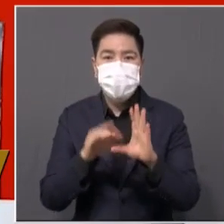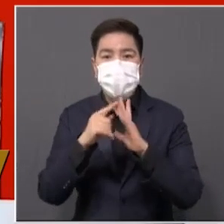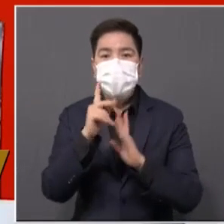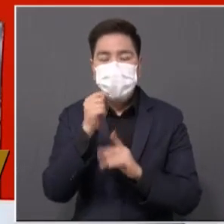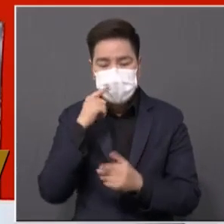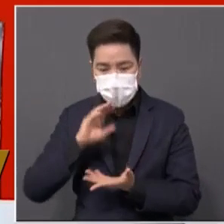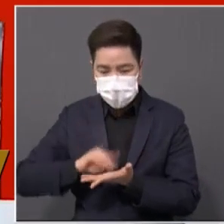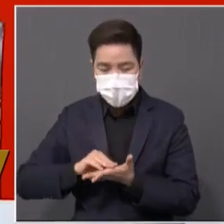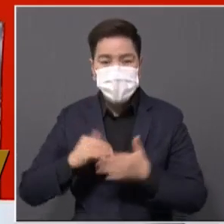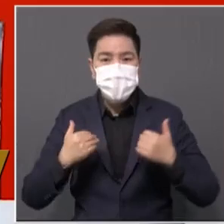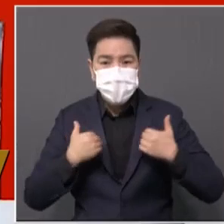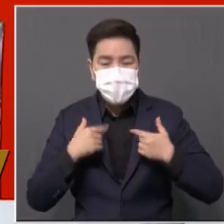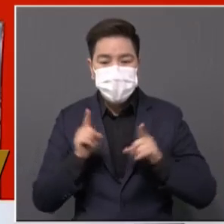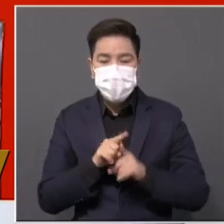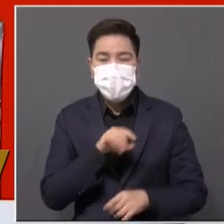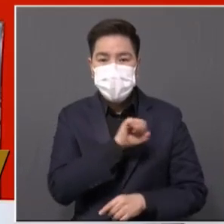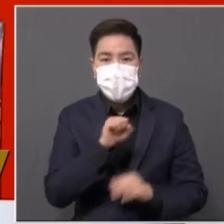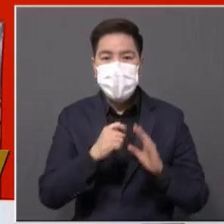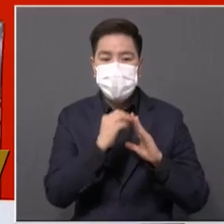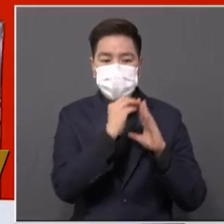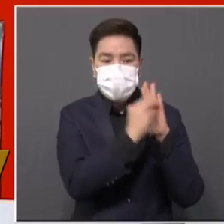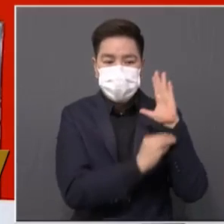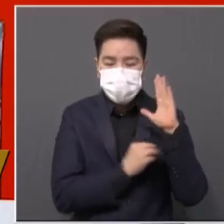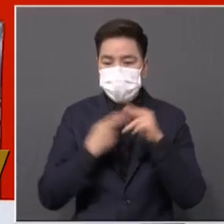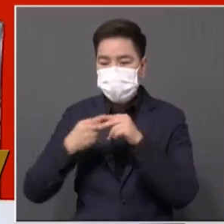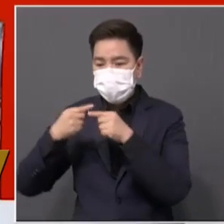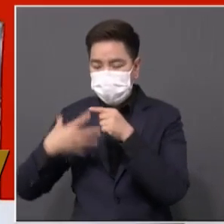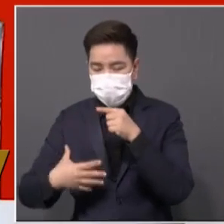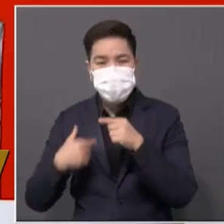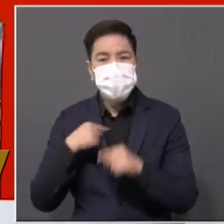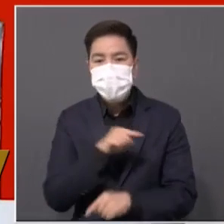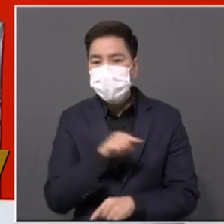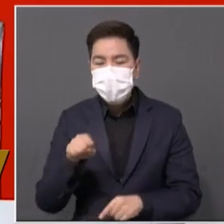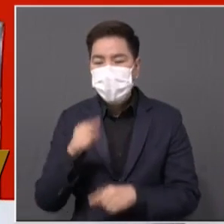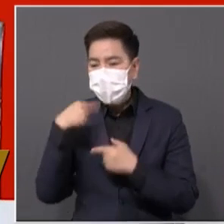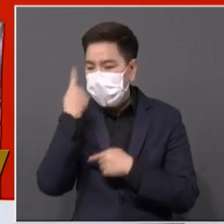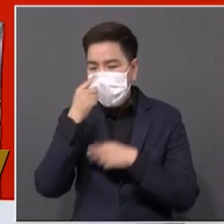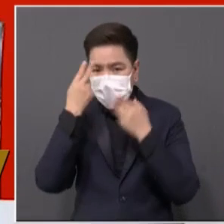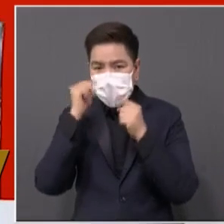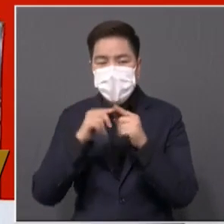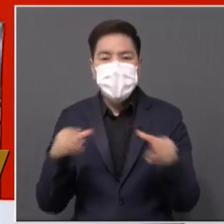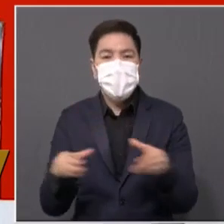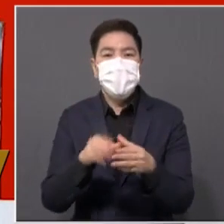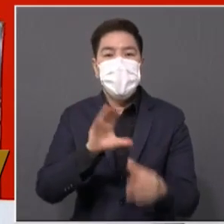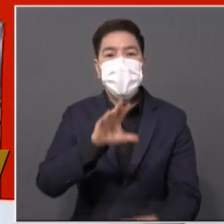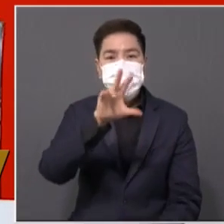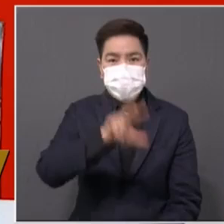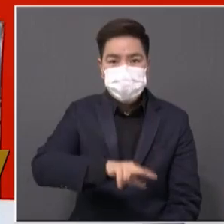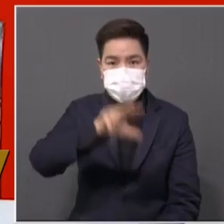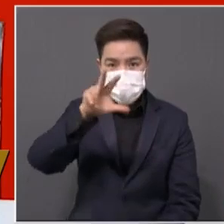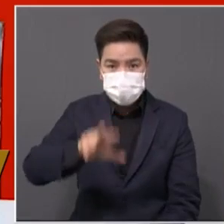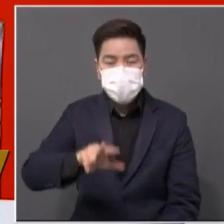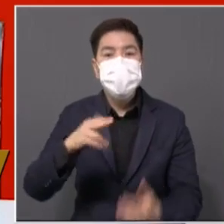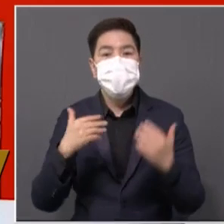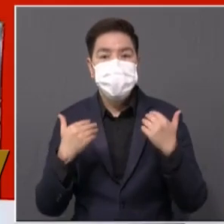เขตมีข้อมูลสำหรับทั้งสสเขตและแบบบัญชีรายชื่อเลยนะข้อมูลแคนดิตนายกรัฐมนตรีของพรรคเพื่อไทยเองก็มา